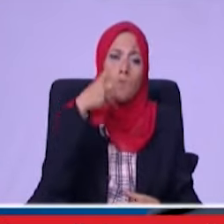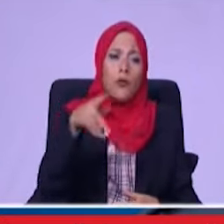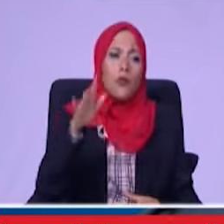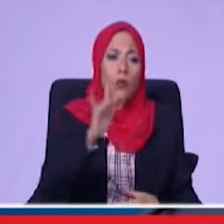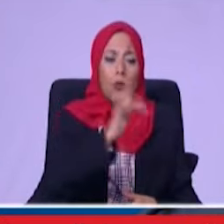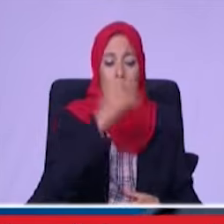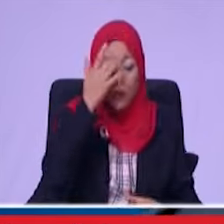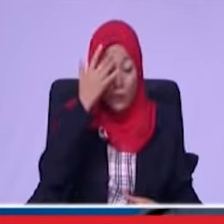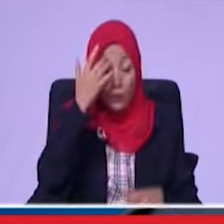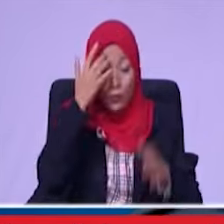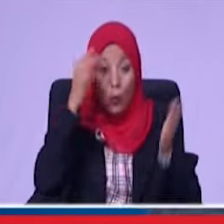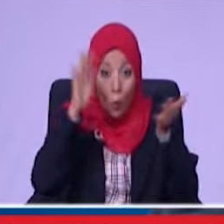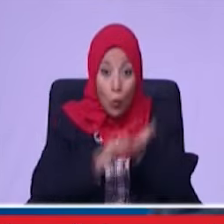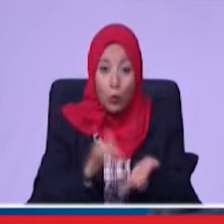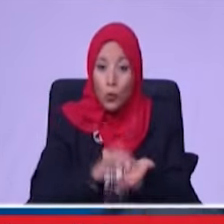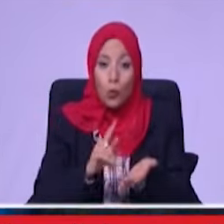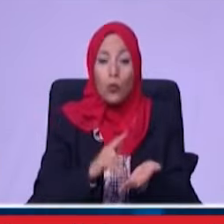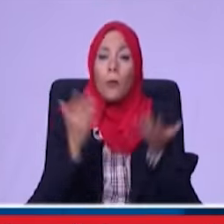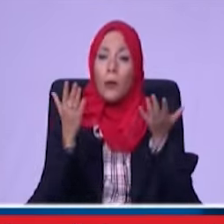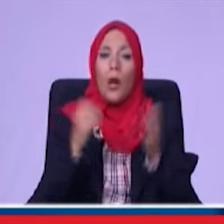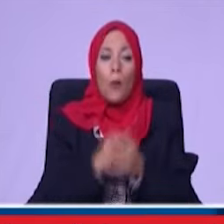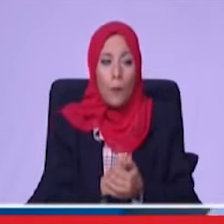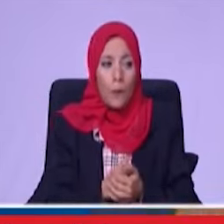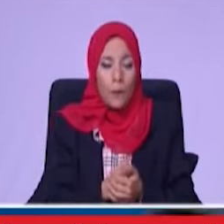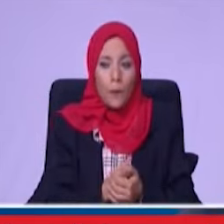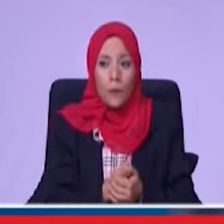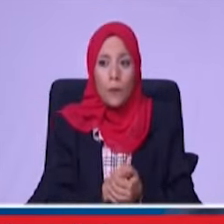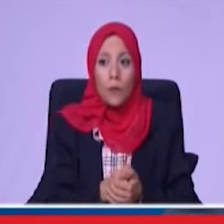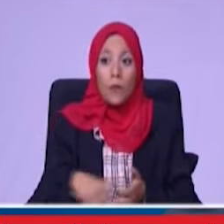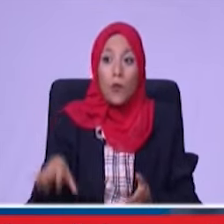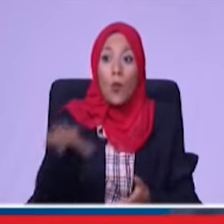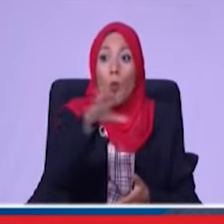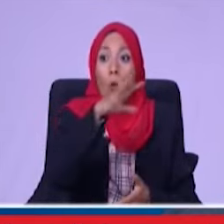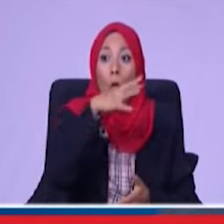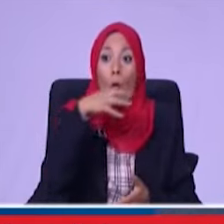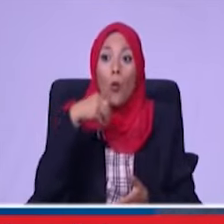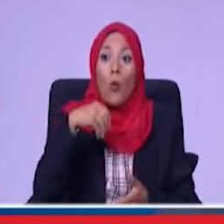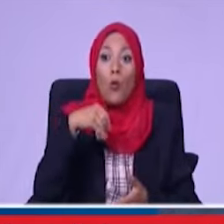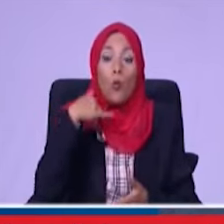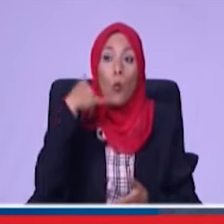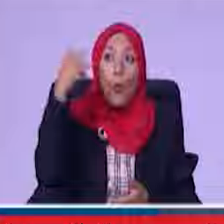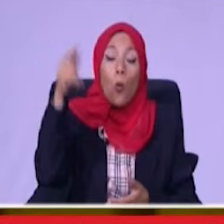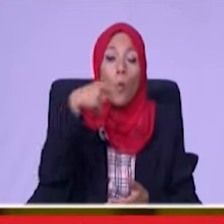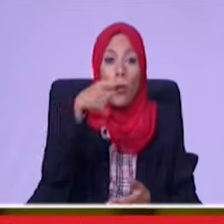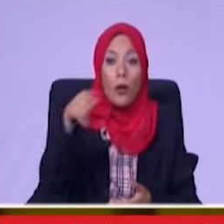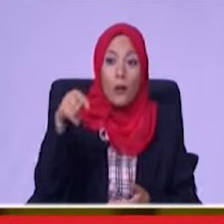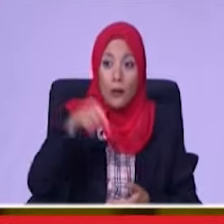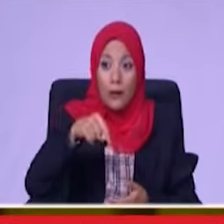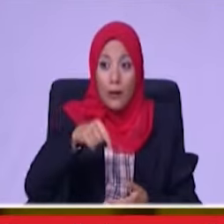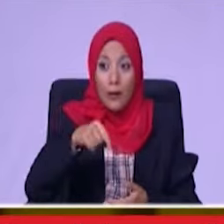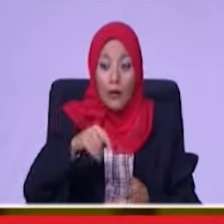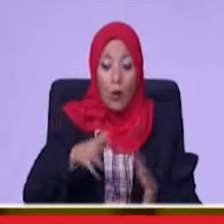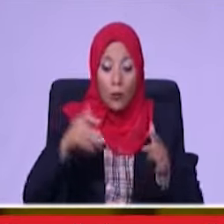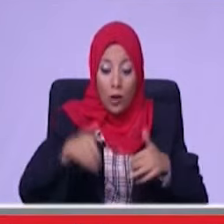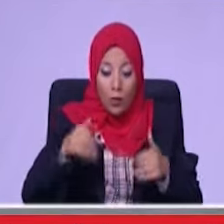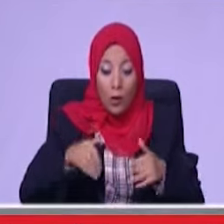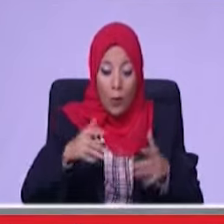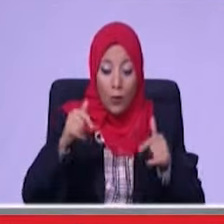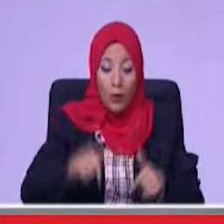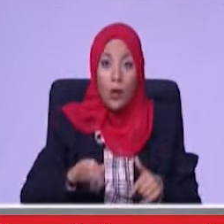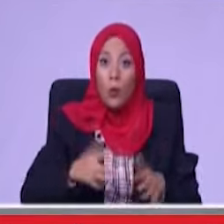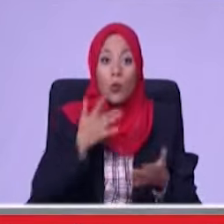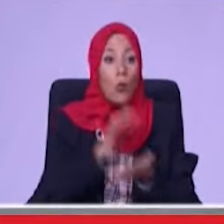واللي مش موجودين، اللهم اغفر له وارحمه. السلام ده وصل لهم دلوقتي كلهم، سواء انت عند القبر او انت هنا. مظبوط يا